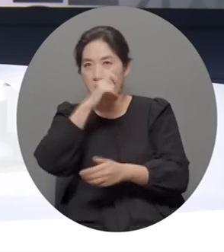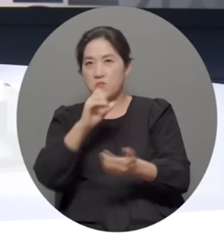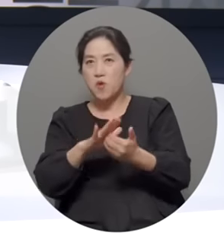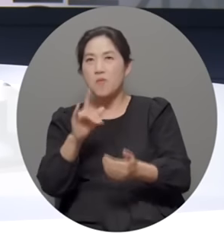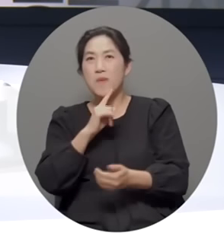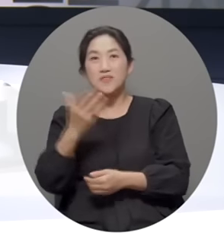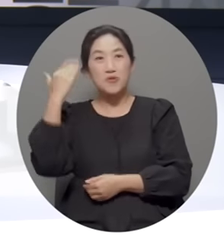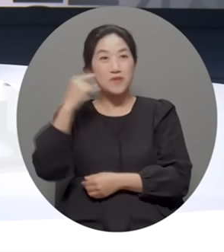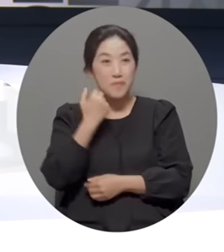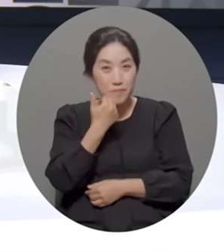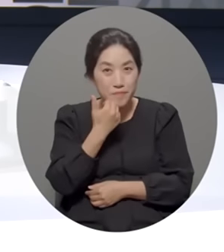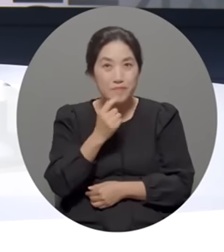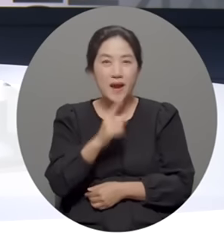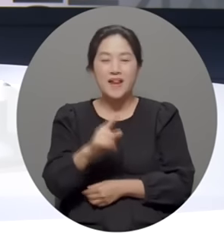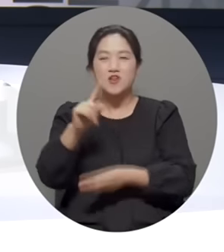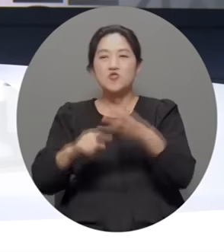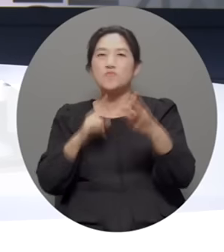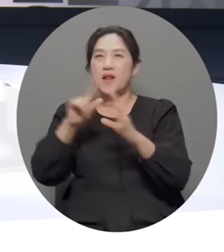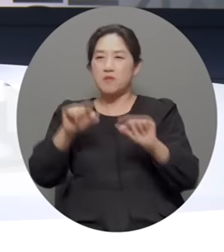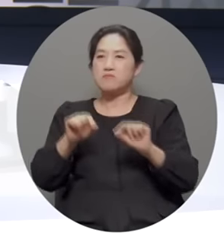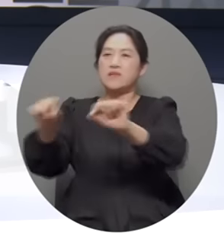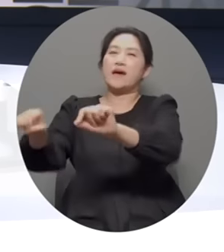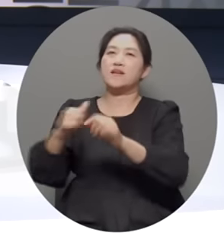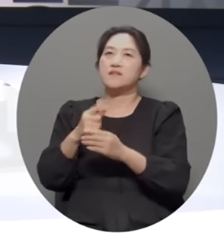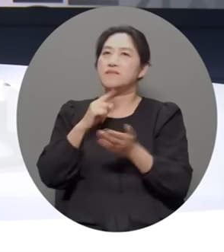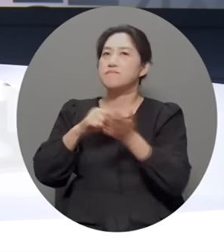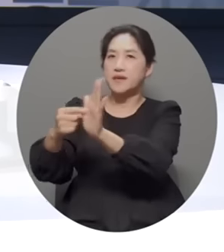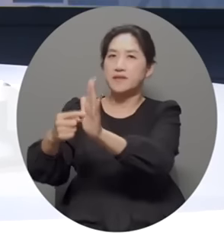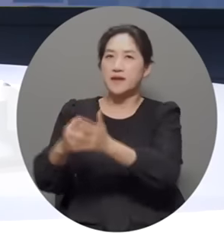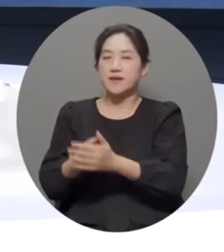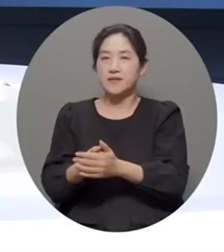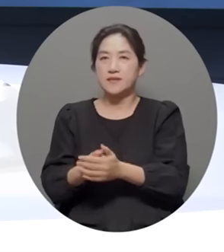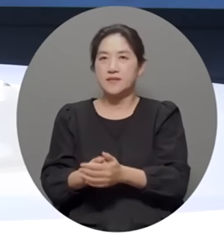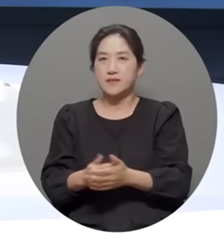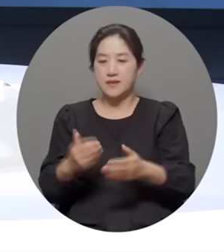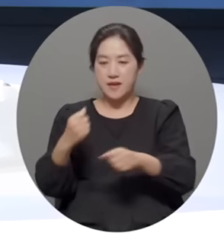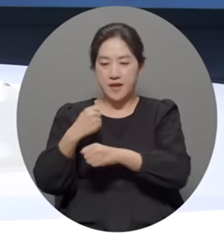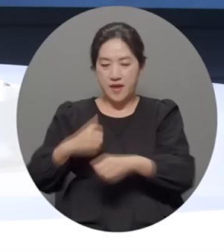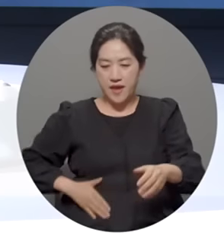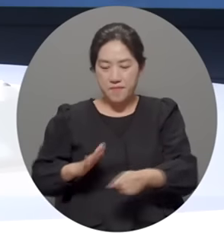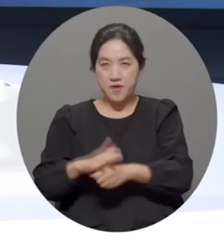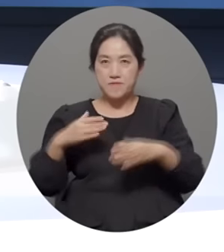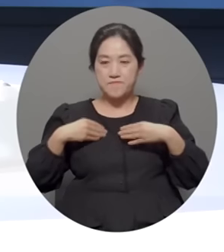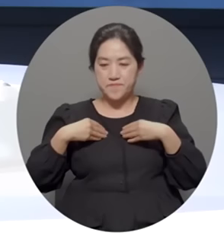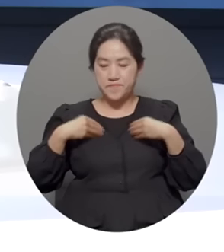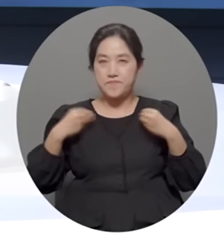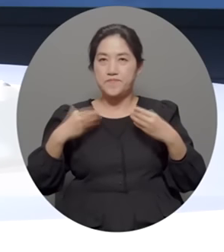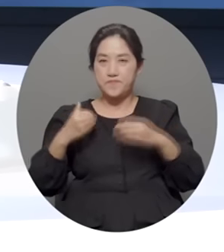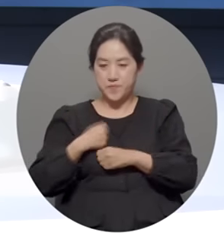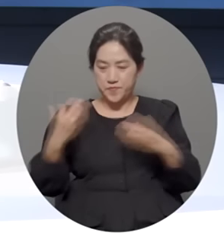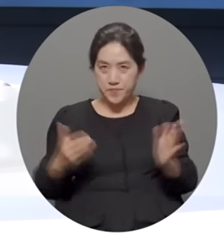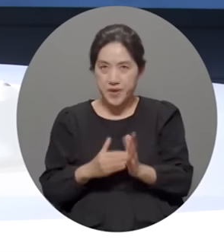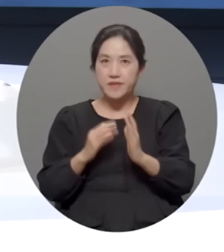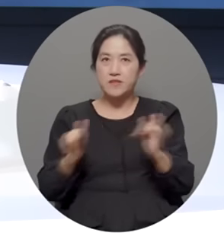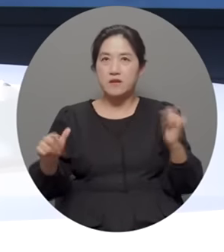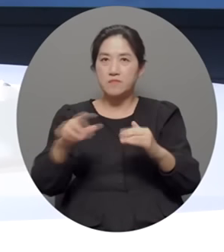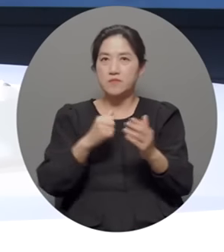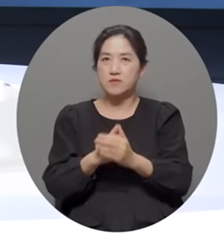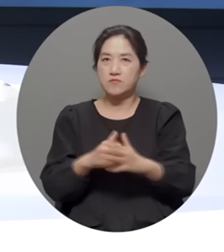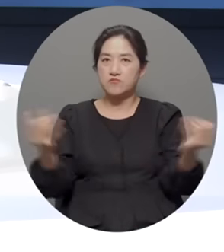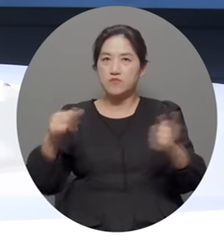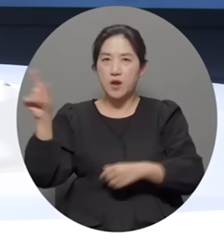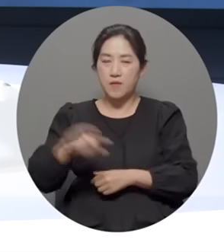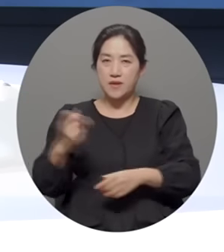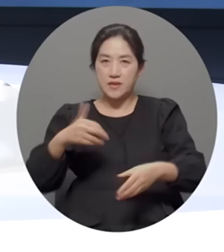발언으로 대통령을 비판했는데요. 예비역 해병대원들도 국회를 찾아 제1결에서는 소신 투표를 해달라며